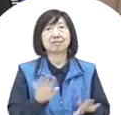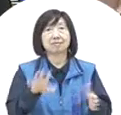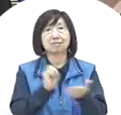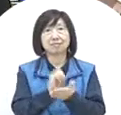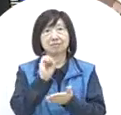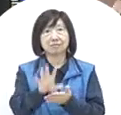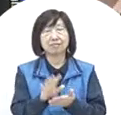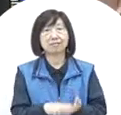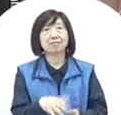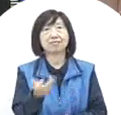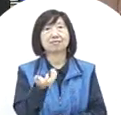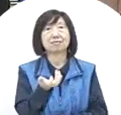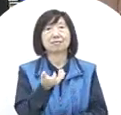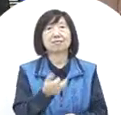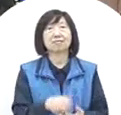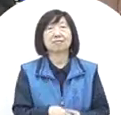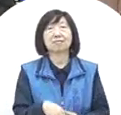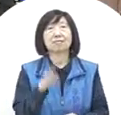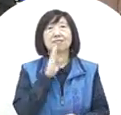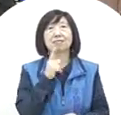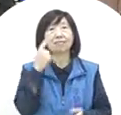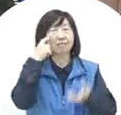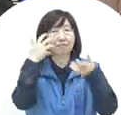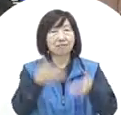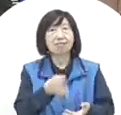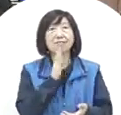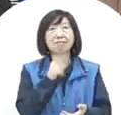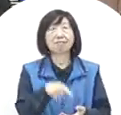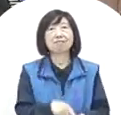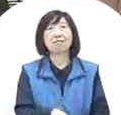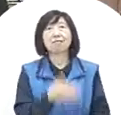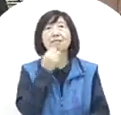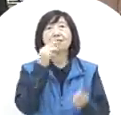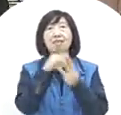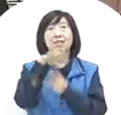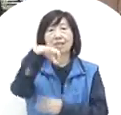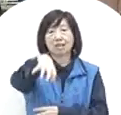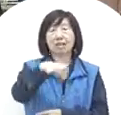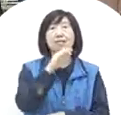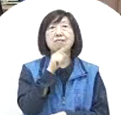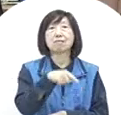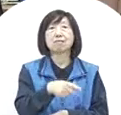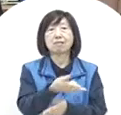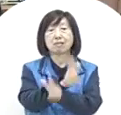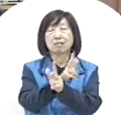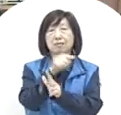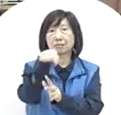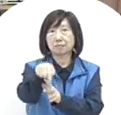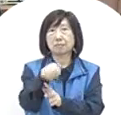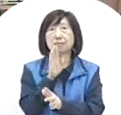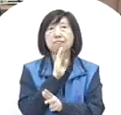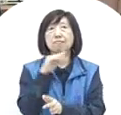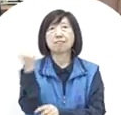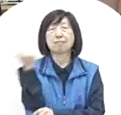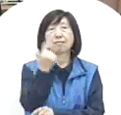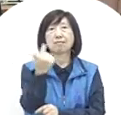陈如刚刚上所谈到的，非常重视我们的这个福州这个地区，而且在板桥呢，它在我们的六大产业政策里面，它是